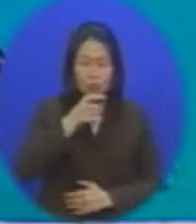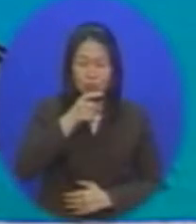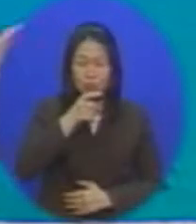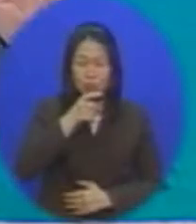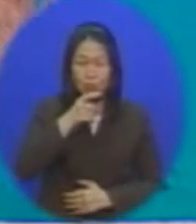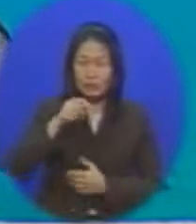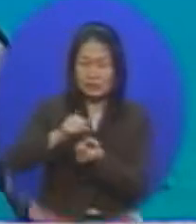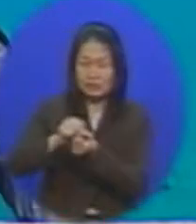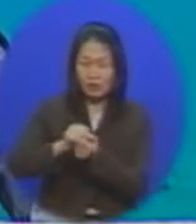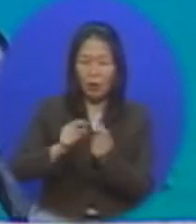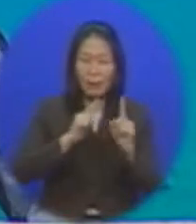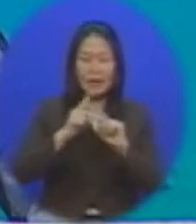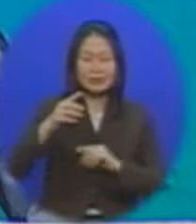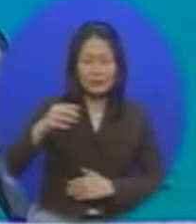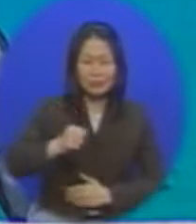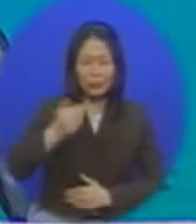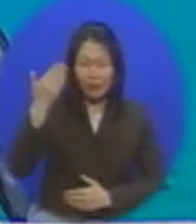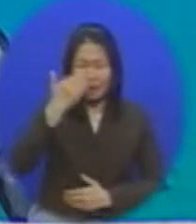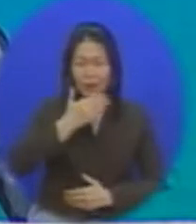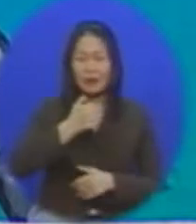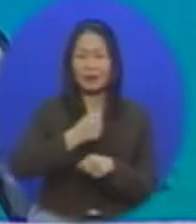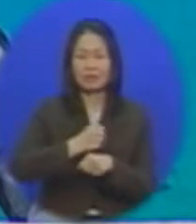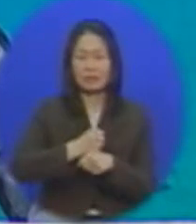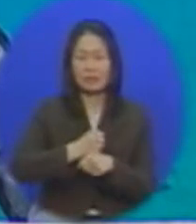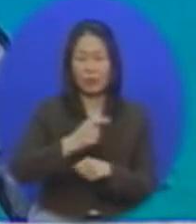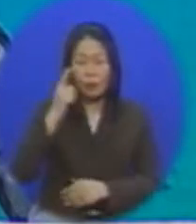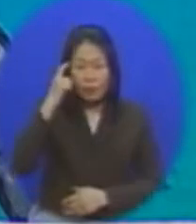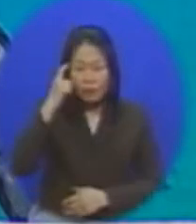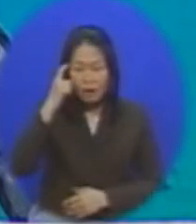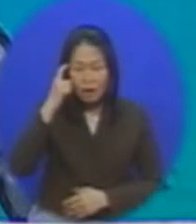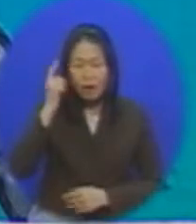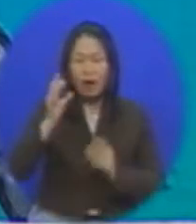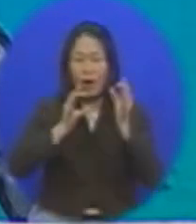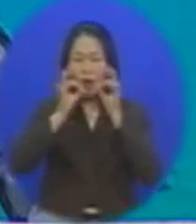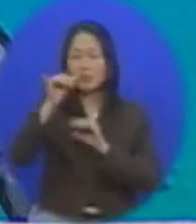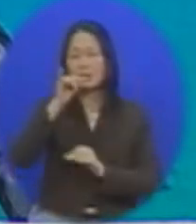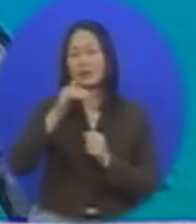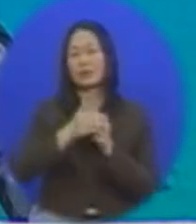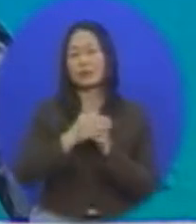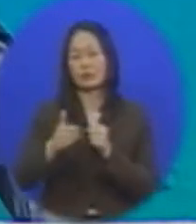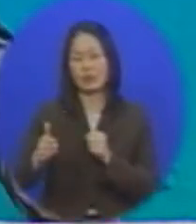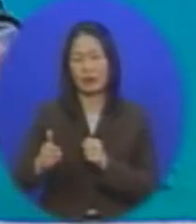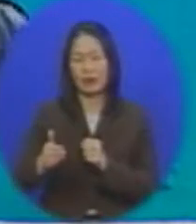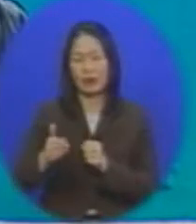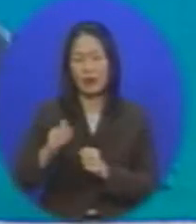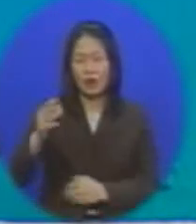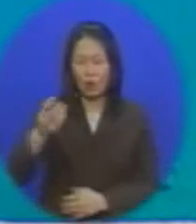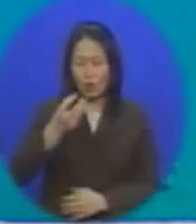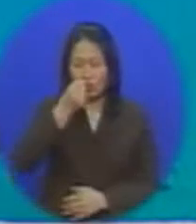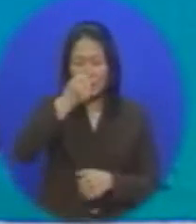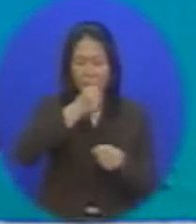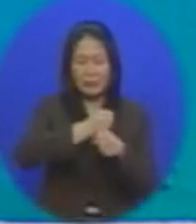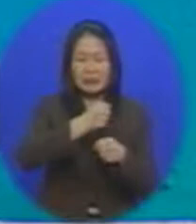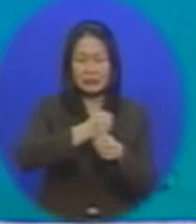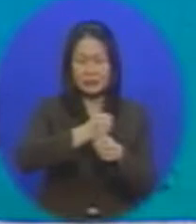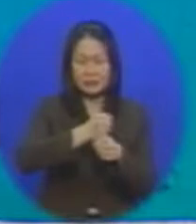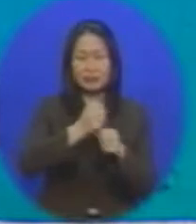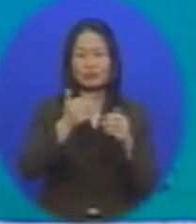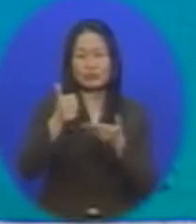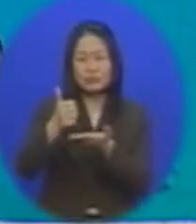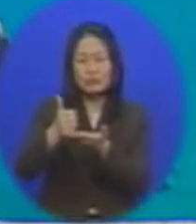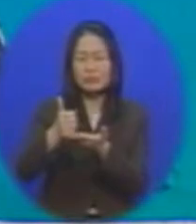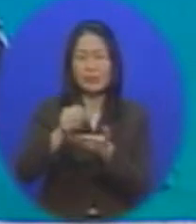말씀으로 깨끗하게 하셨다니 까요 허물이 있으니까 그런 거죠 거룩하게 만드신 분 이예요